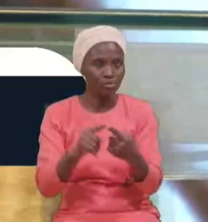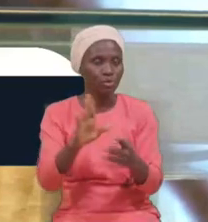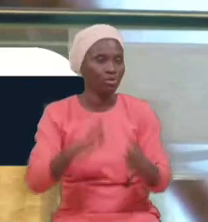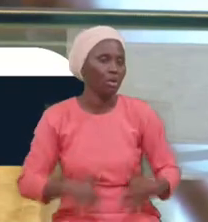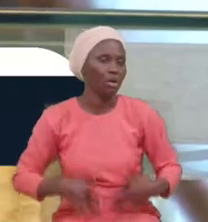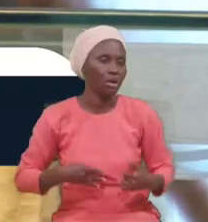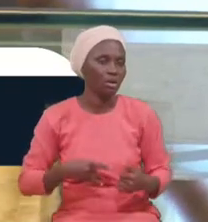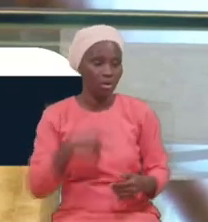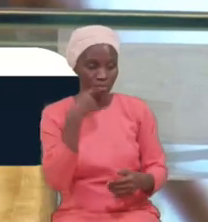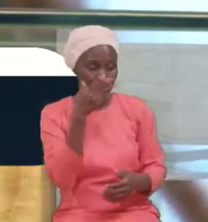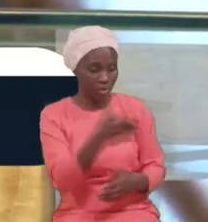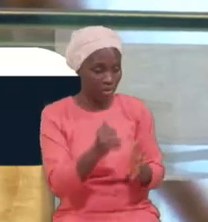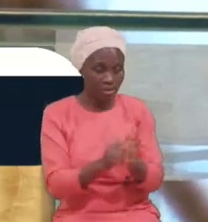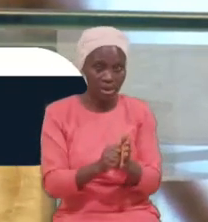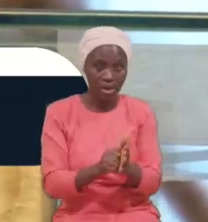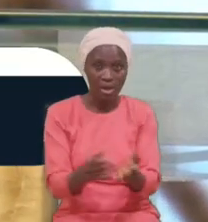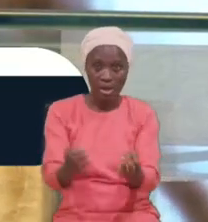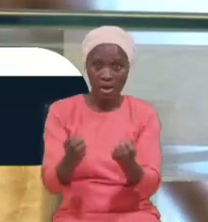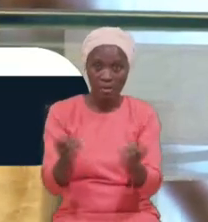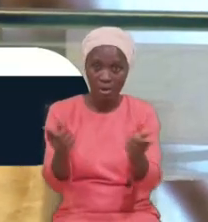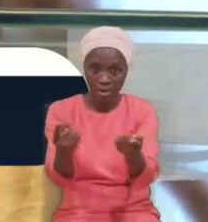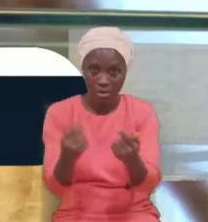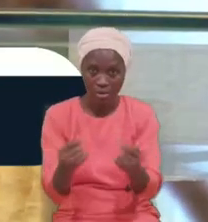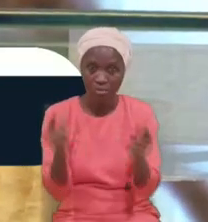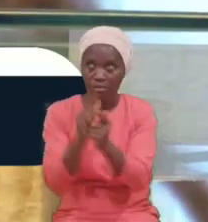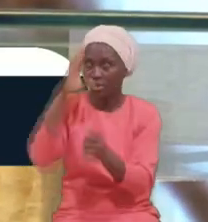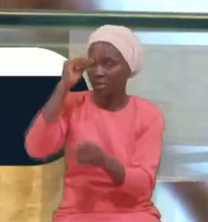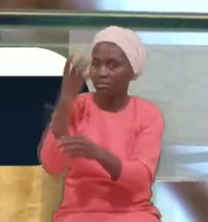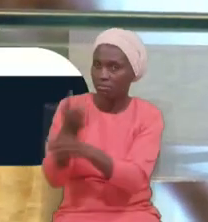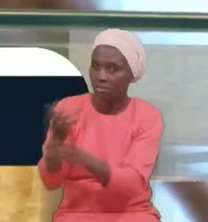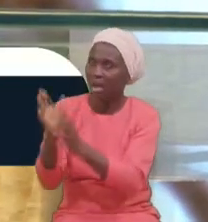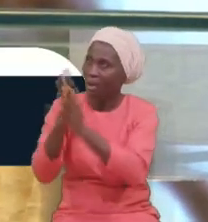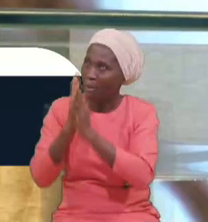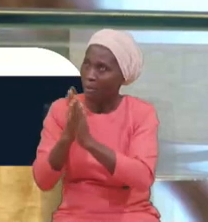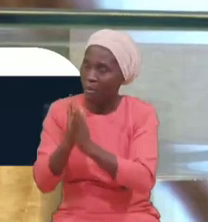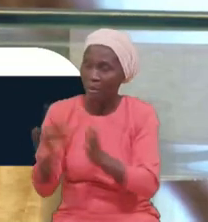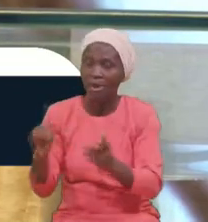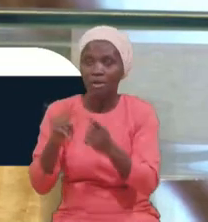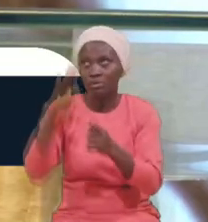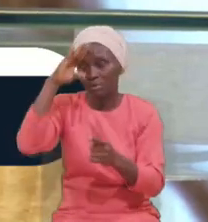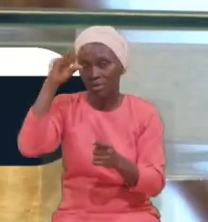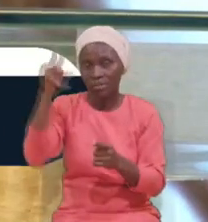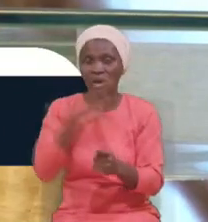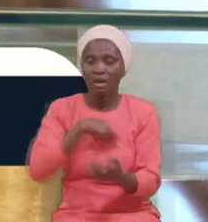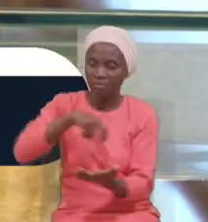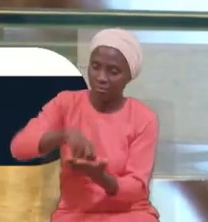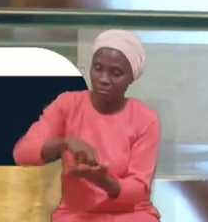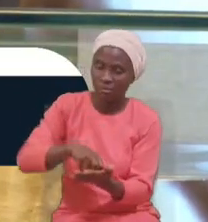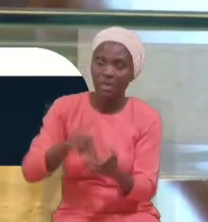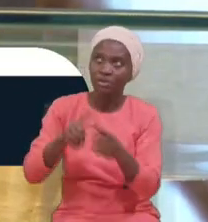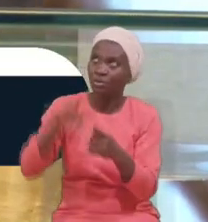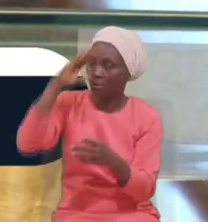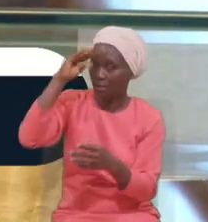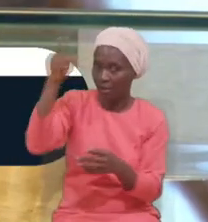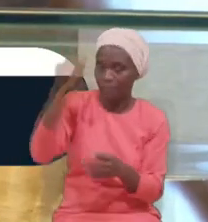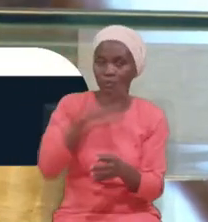accordé. Et c'est dit qu'un lépreux vint à lui et se jetant à genoux, le suppliant,